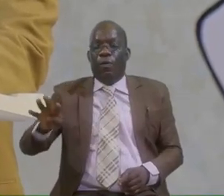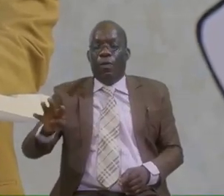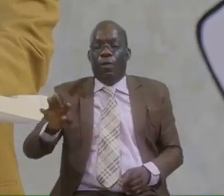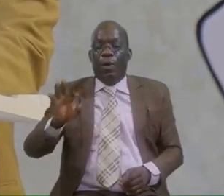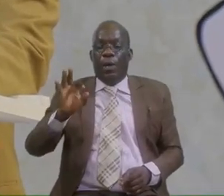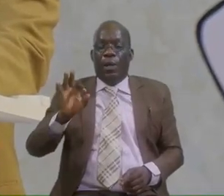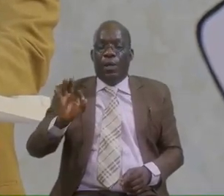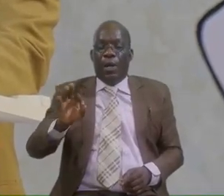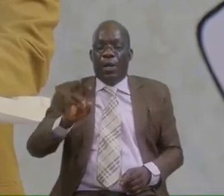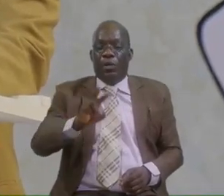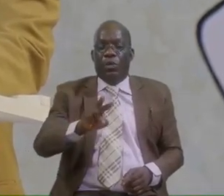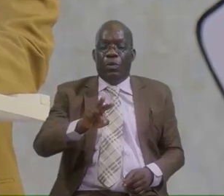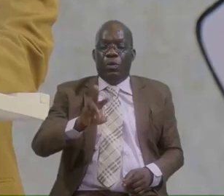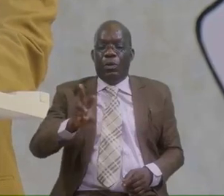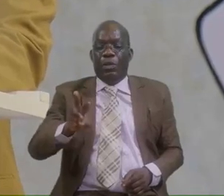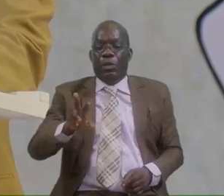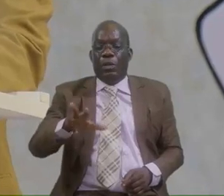234 91 54 92 63.